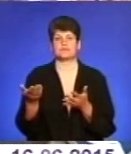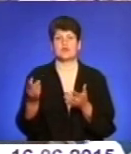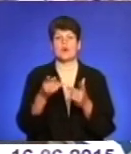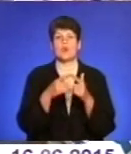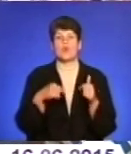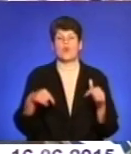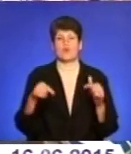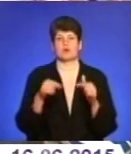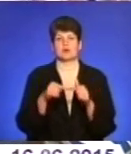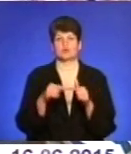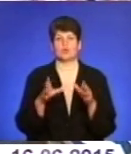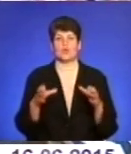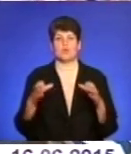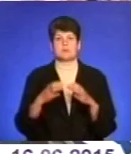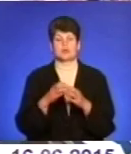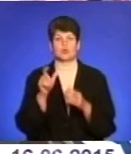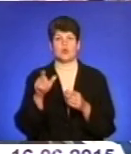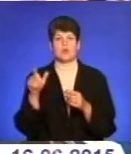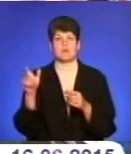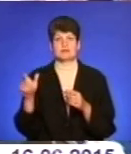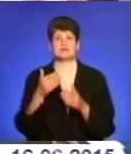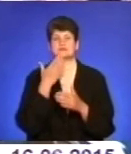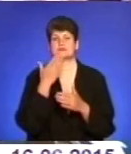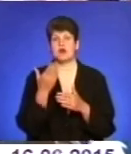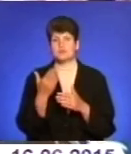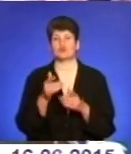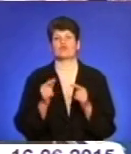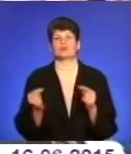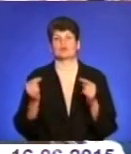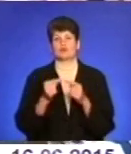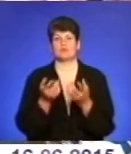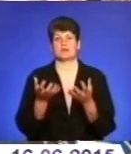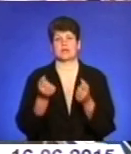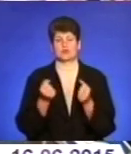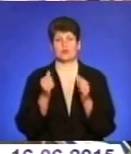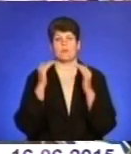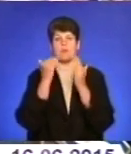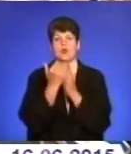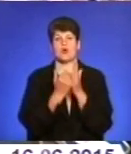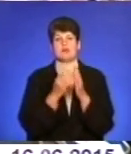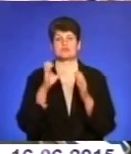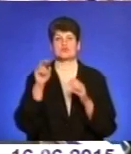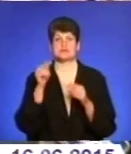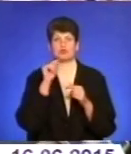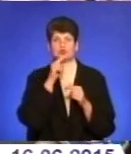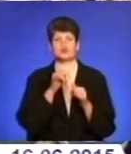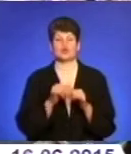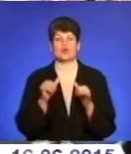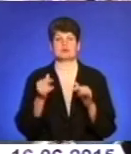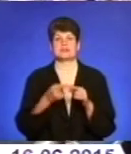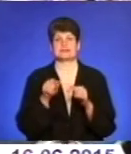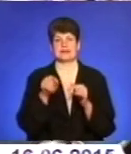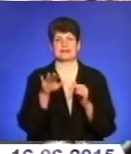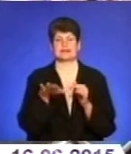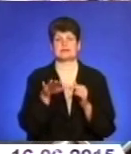органу вже об'єднаної громади запиту, відповідно до прийнятої програми соціально-економічного розвитку цієї